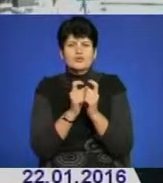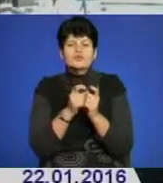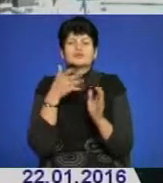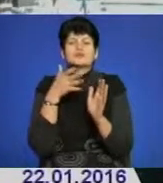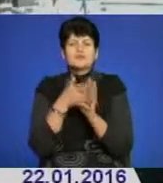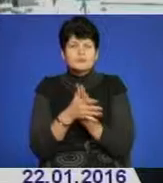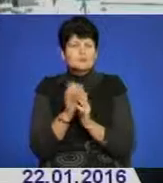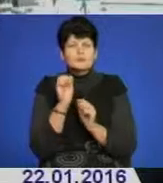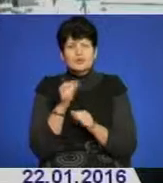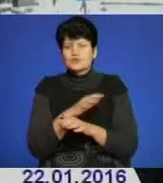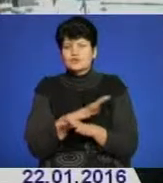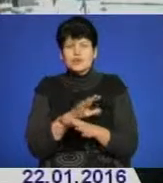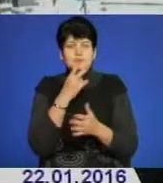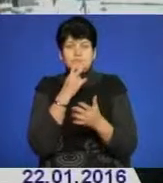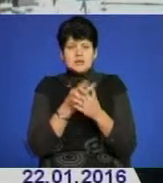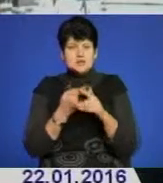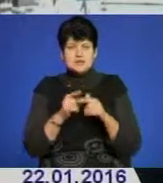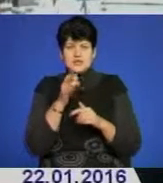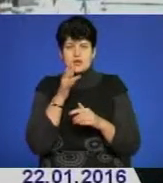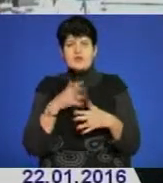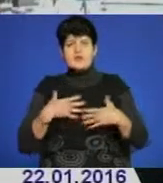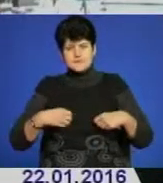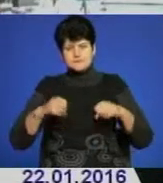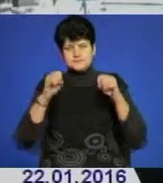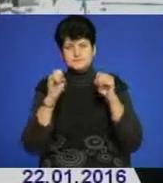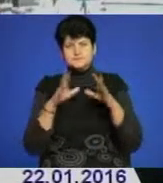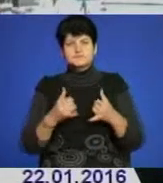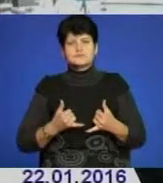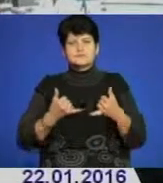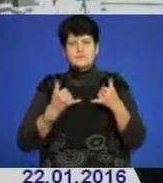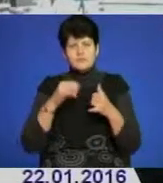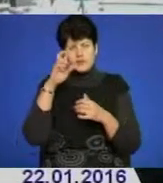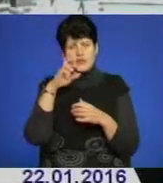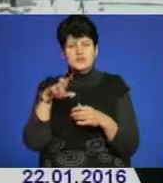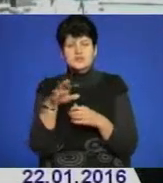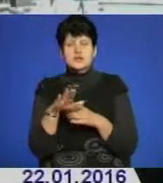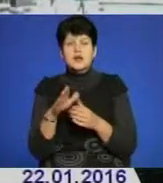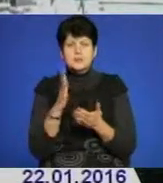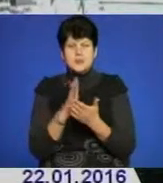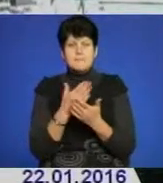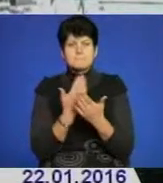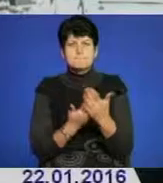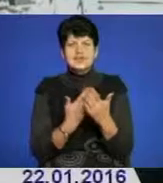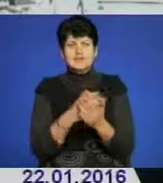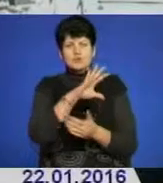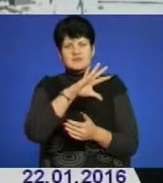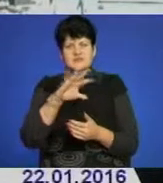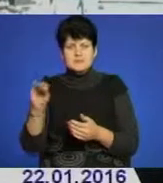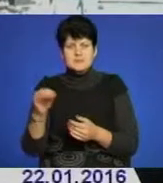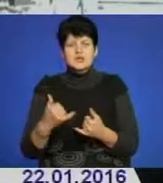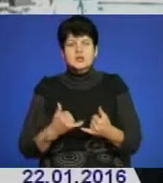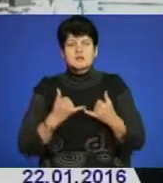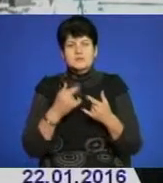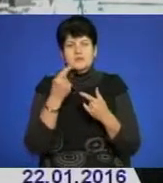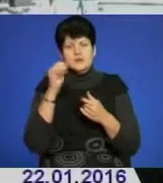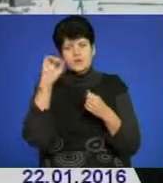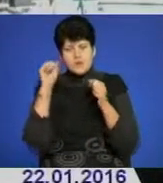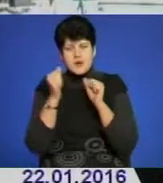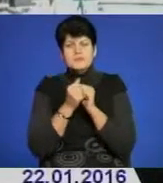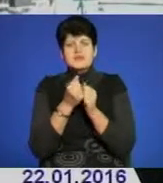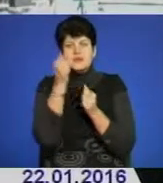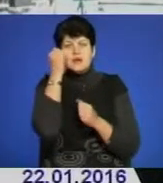дочекатися цього часу, але вони принесли цю жертву заради своєї нації, заради своєї країни, і вони сьогодні прикладом для всіх. Тому ми сьогодні шановуємо їхню пам'ять, і сьогодні ми дякуємо